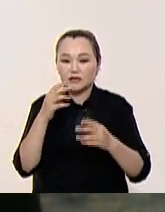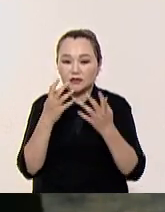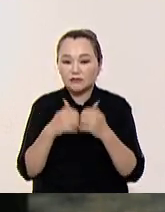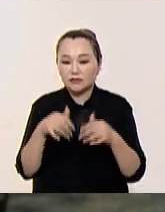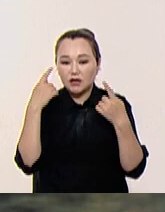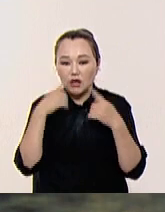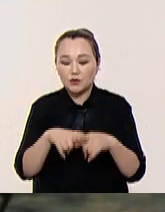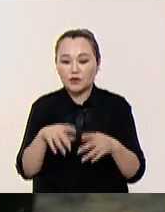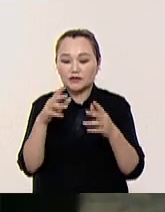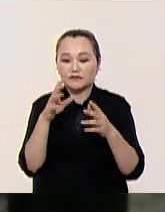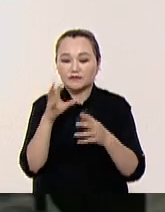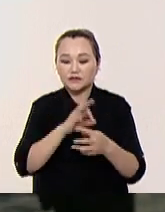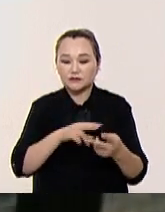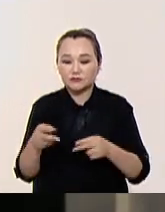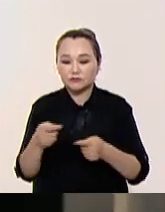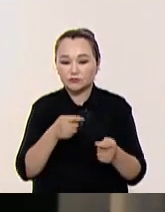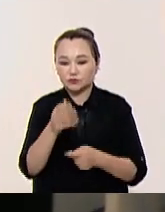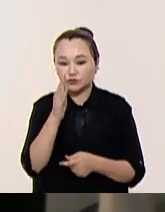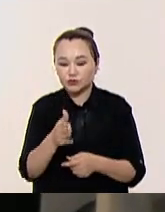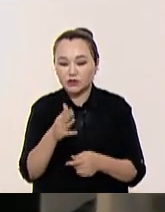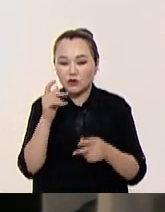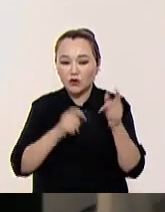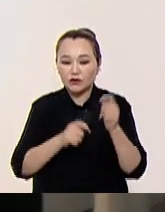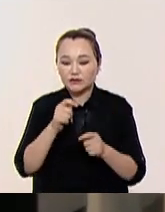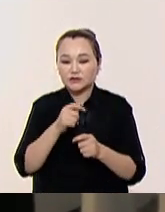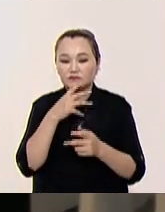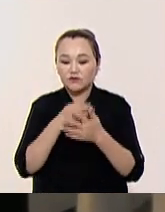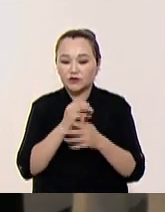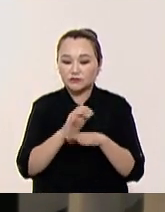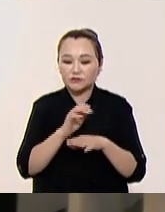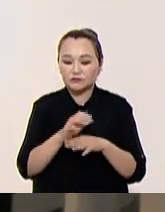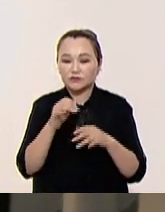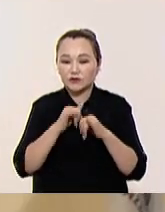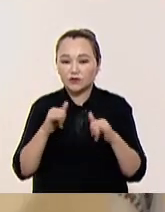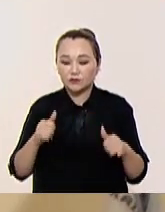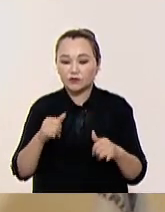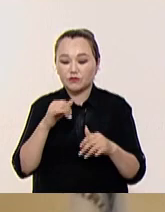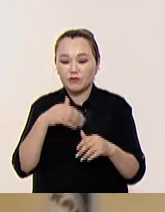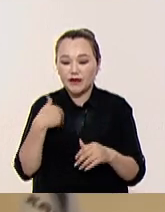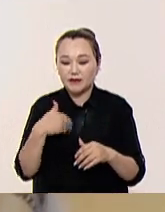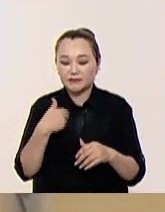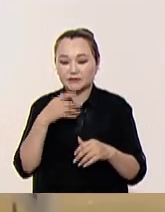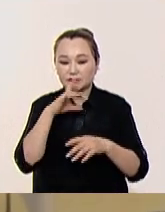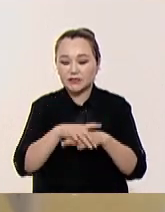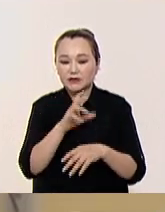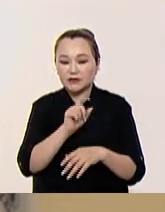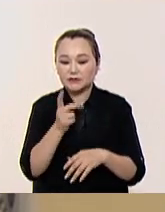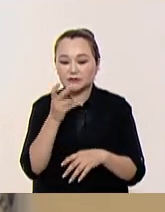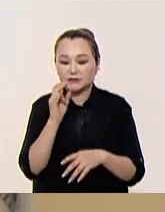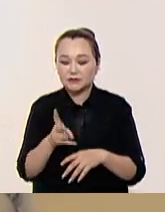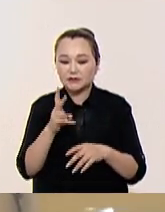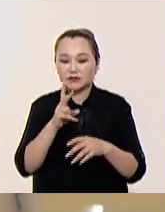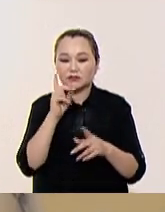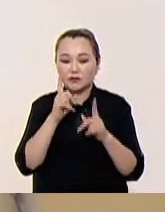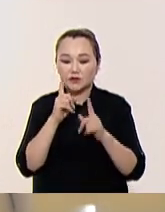мен цифрлық басқару алмастырып жатыр. Конгрестің отандық өнеркәсіпті дамытуға тигізген пайдасын ескерген Казцинк жиынның